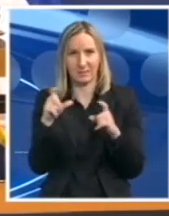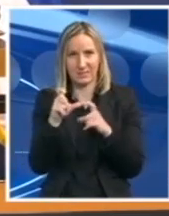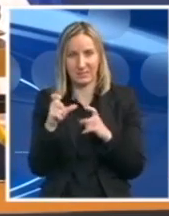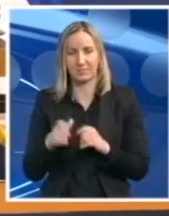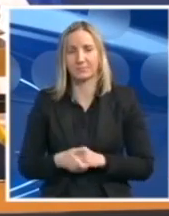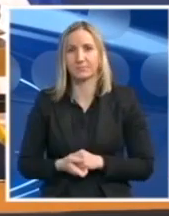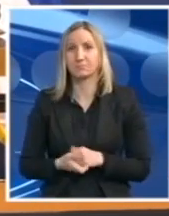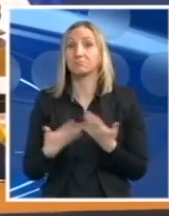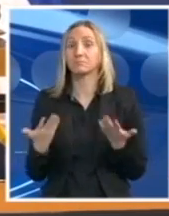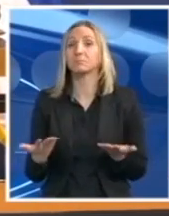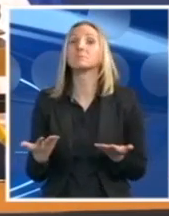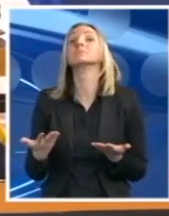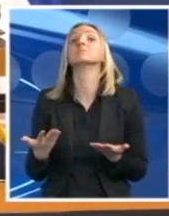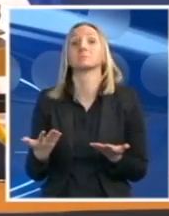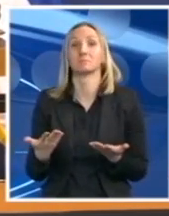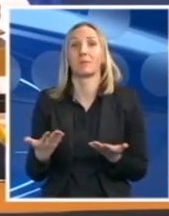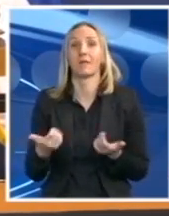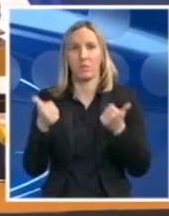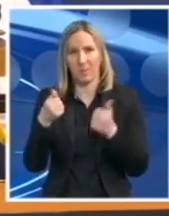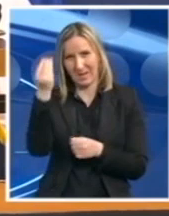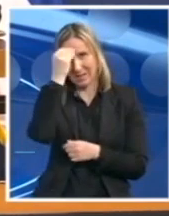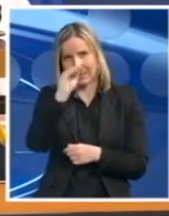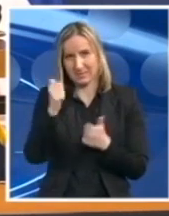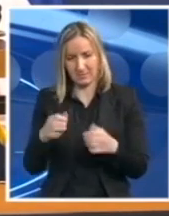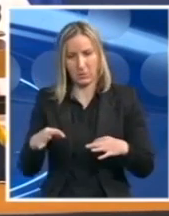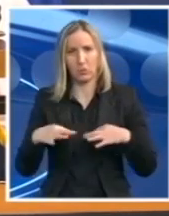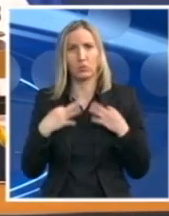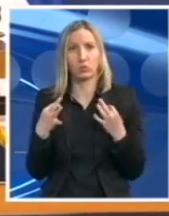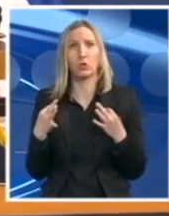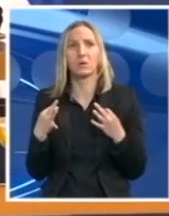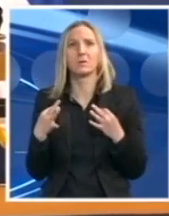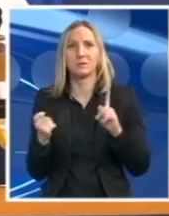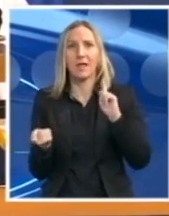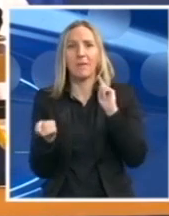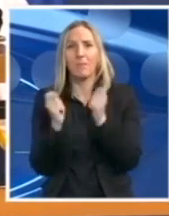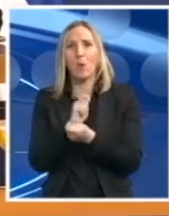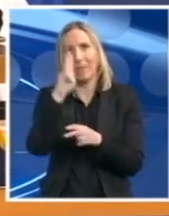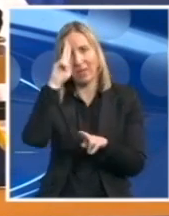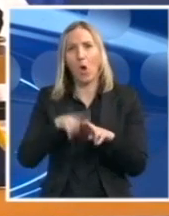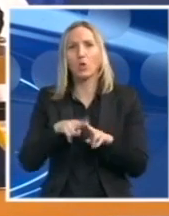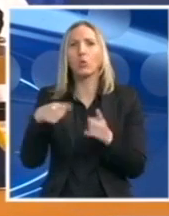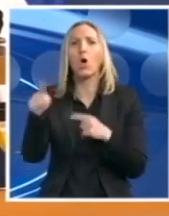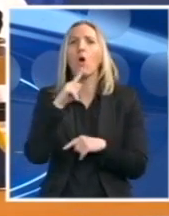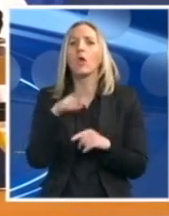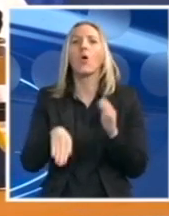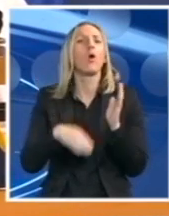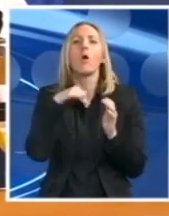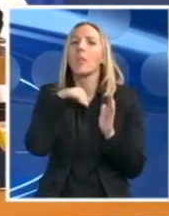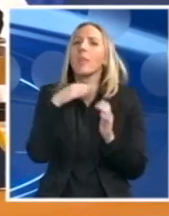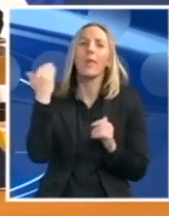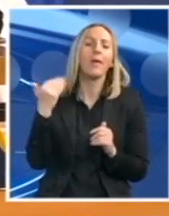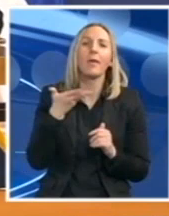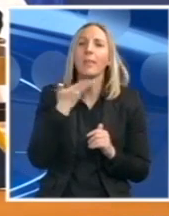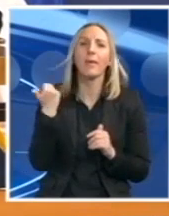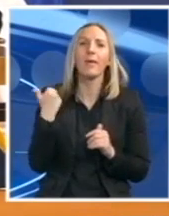RTS. Evo, negde danas je saopšteno jutros da je upravo promenjena ta jedna od odluka da ljudi koji više nemaju simptome ili nisu